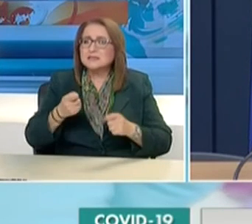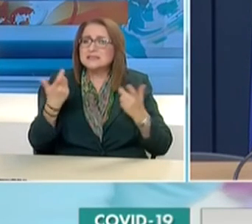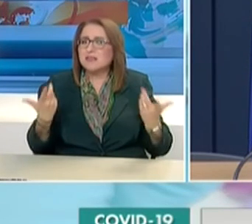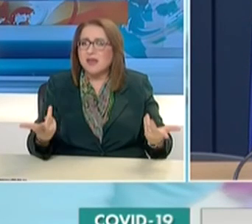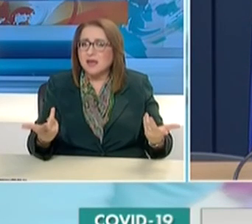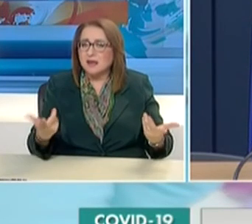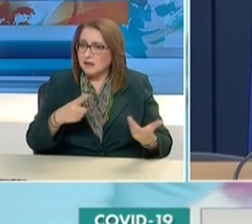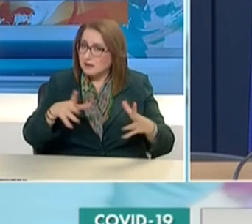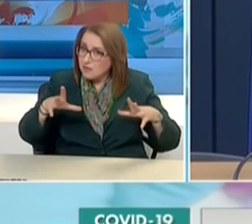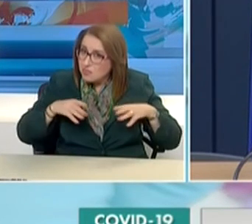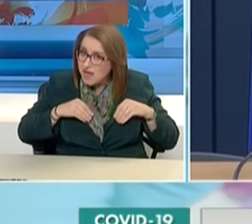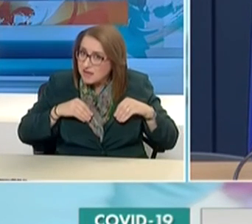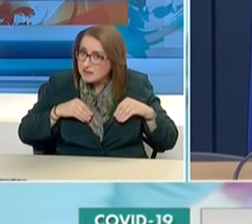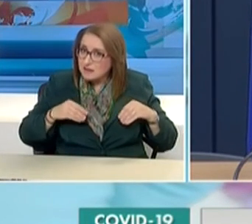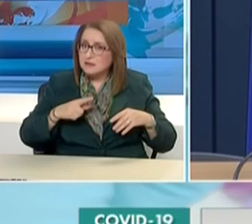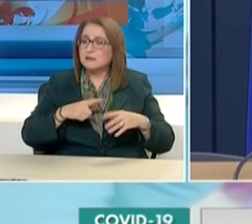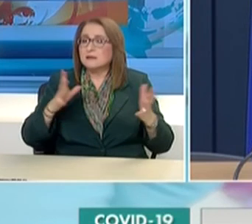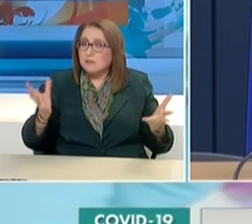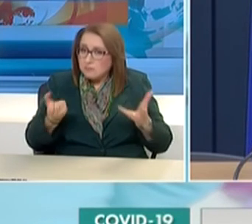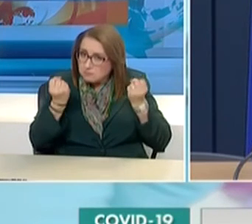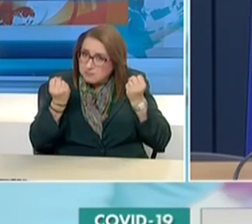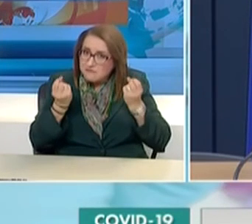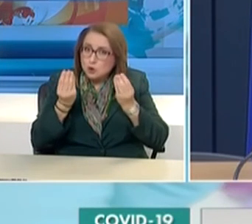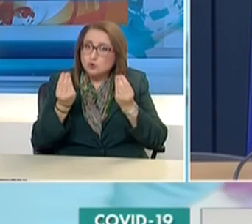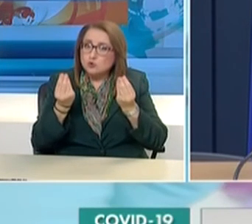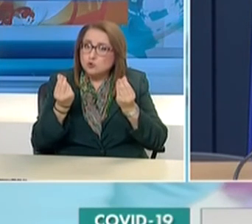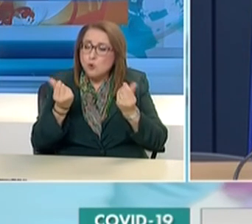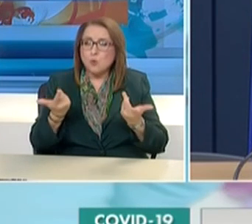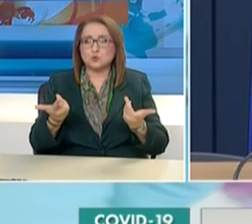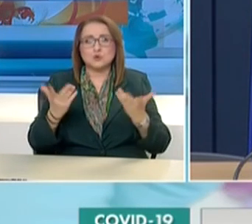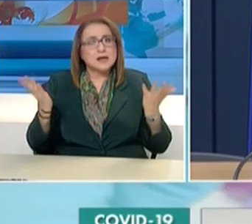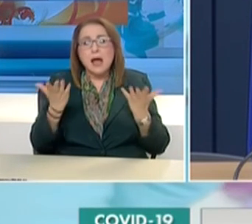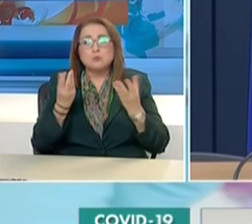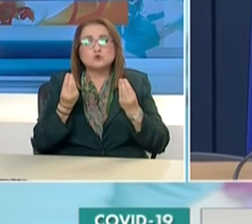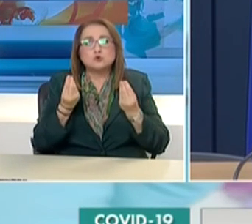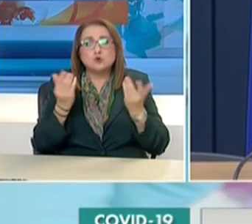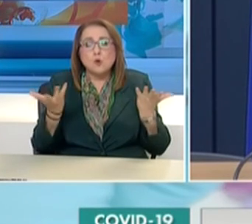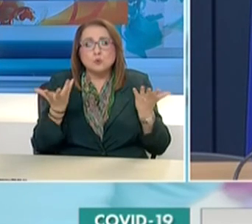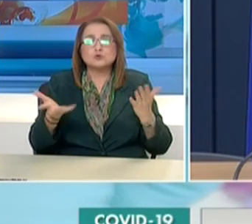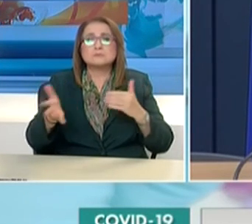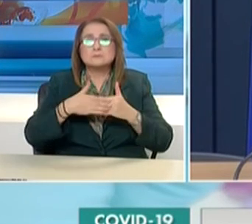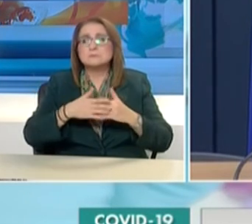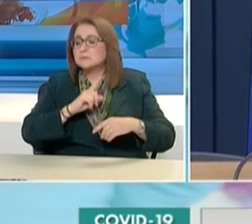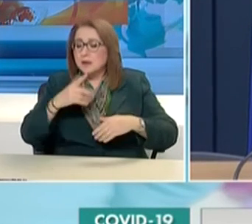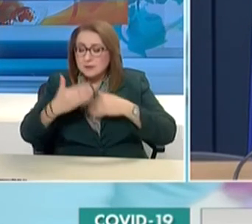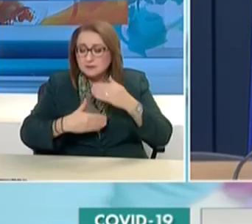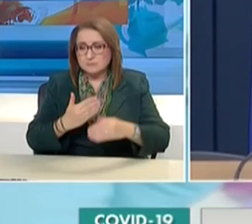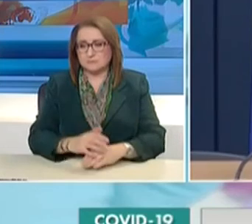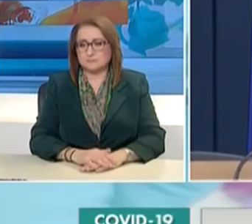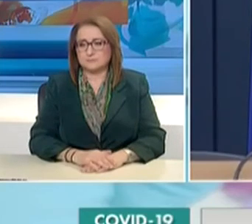Εκκλησία θα μπορέσει να βρει έναν τρόπο ή μια μέση οδό, τέλος πάντων, για να ακολουθήσει τις συστάσεις